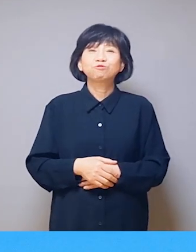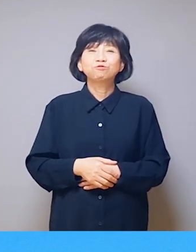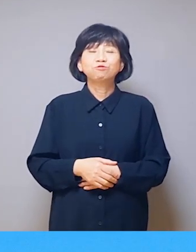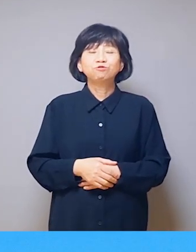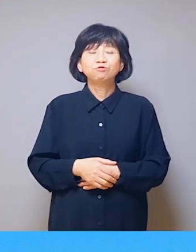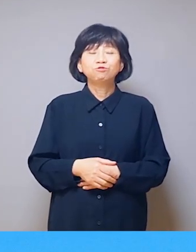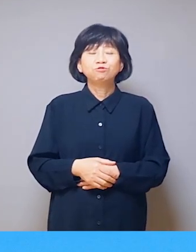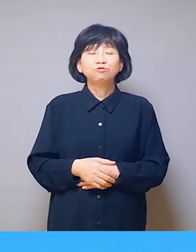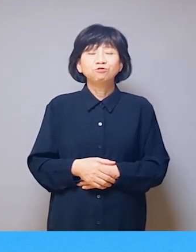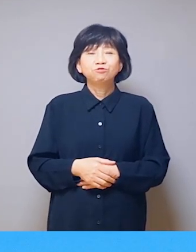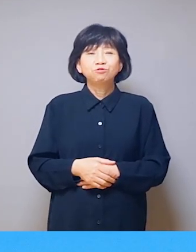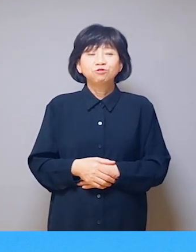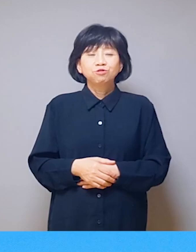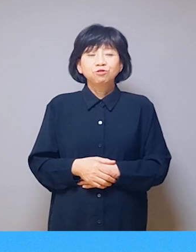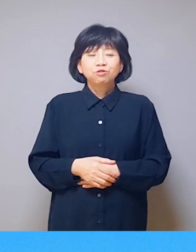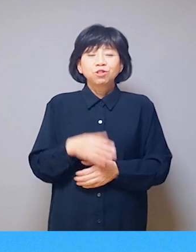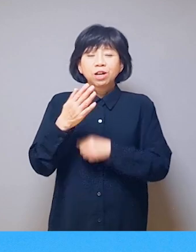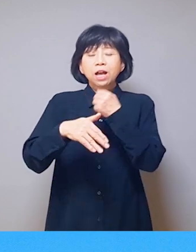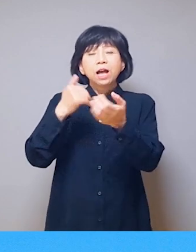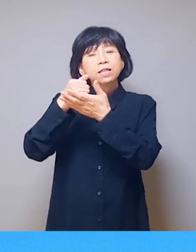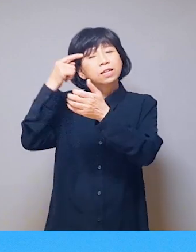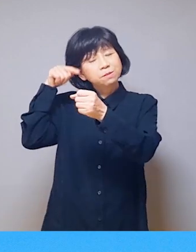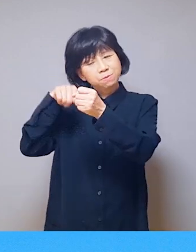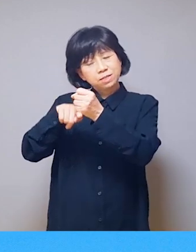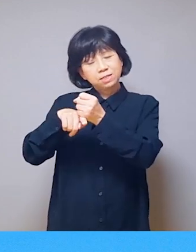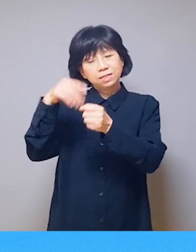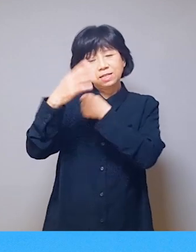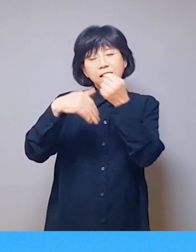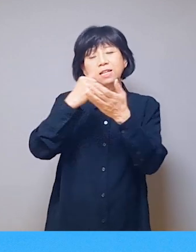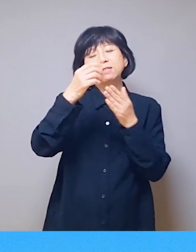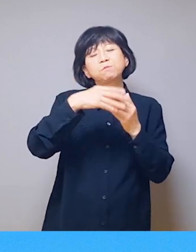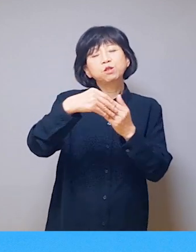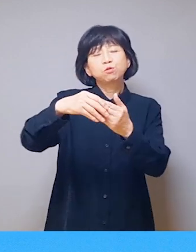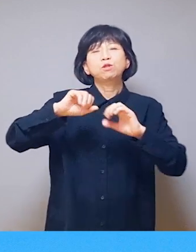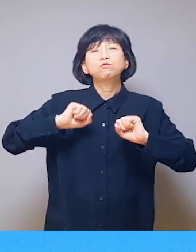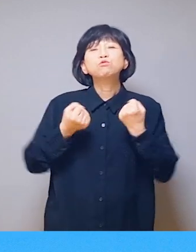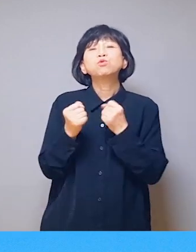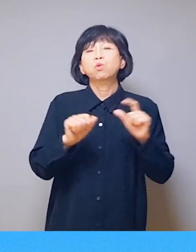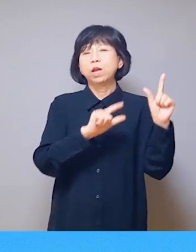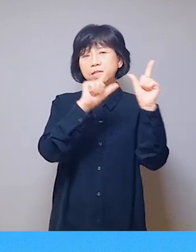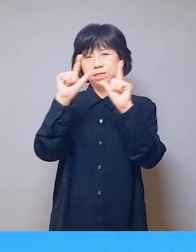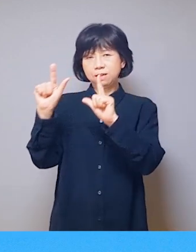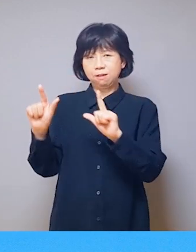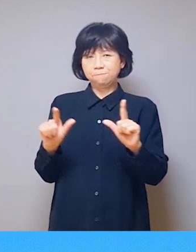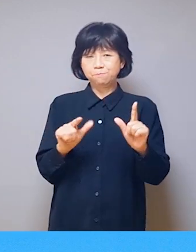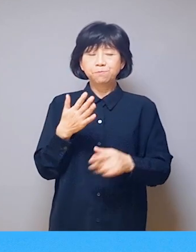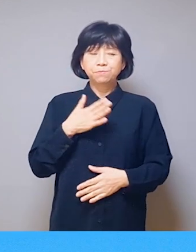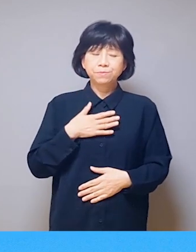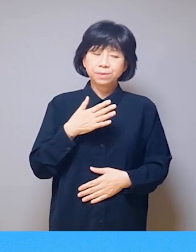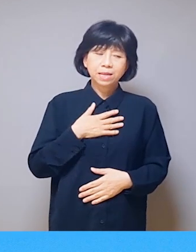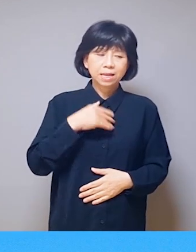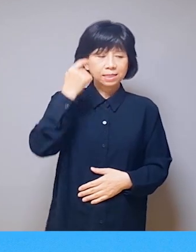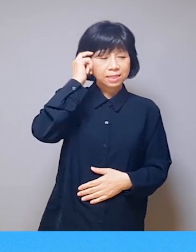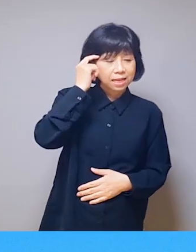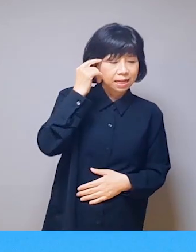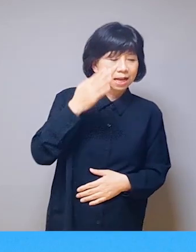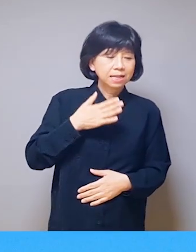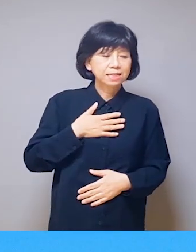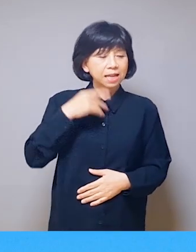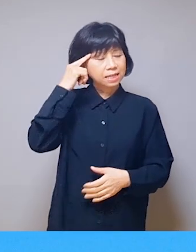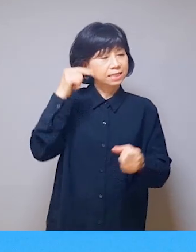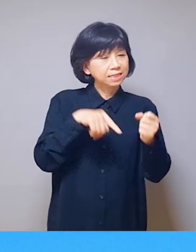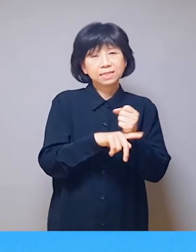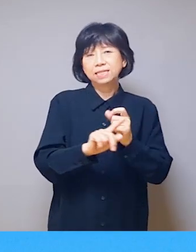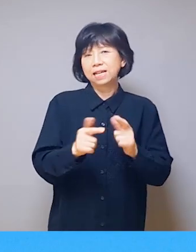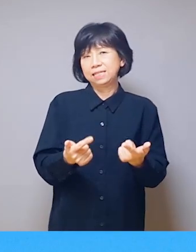따르는 삶은요, 우리의 뜻이 아니라 하나님의 인도하심에 순종하는 삶입니다. 잠언 3장 5절과 6절에 우리